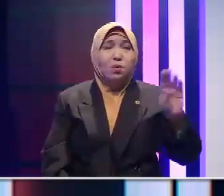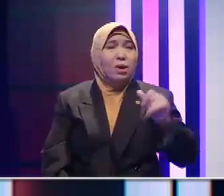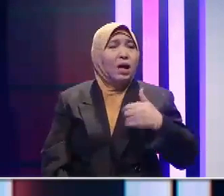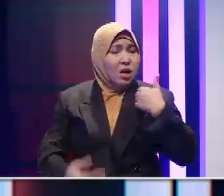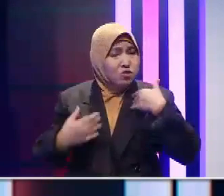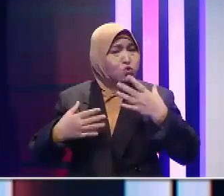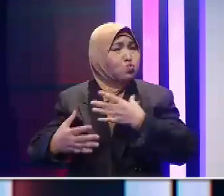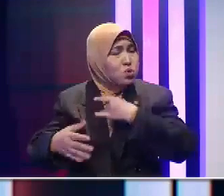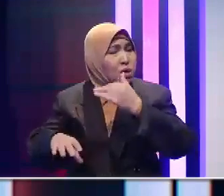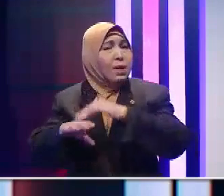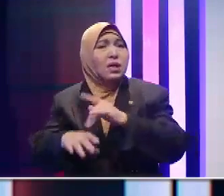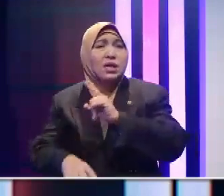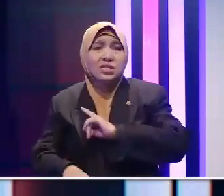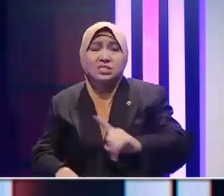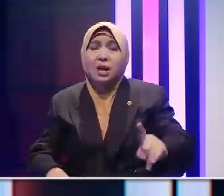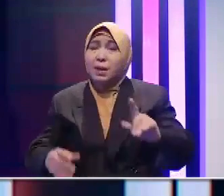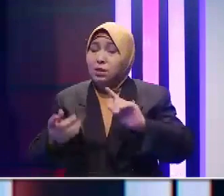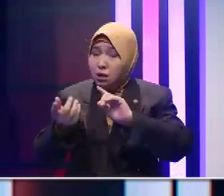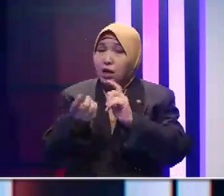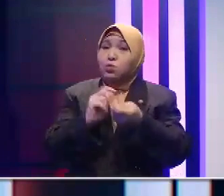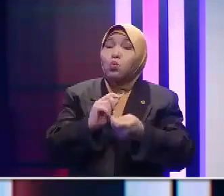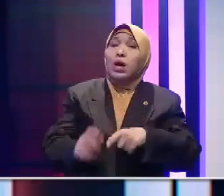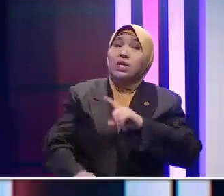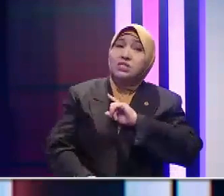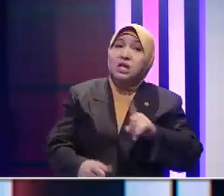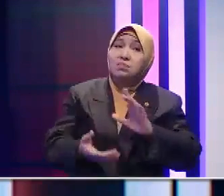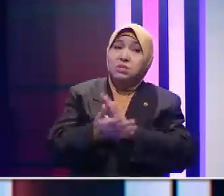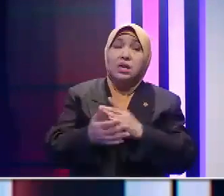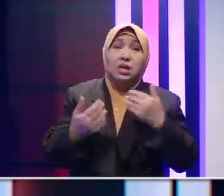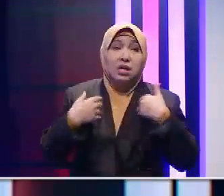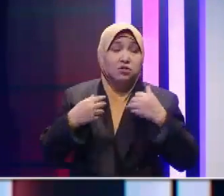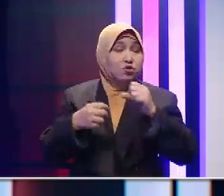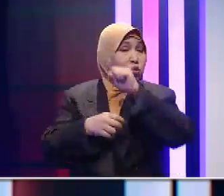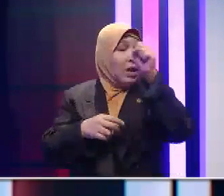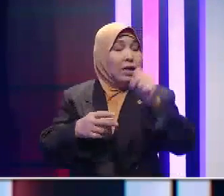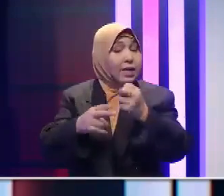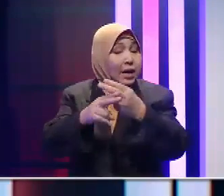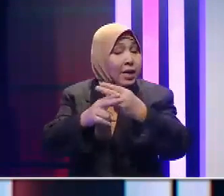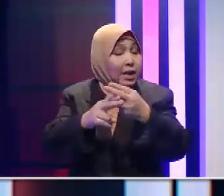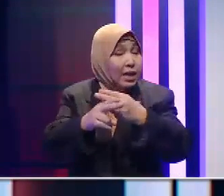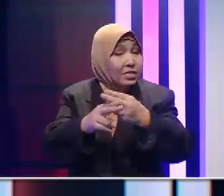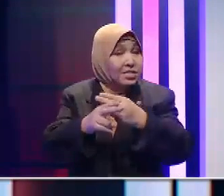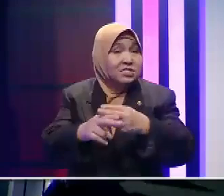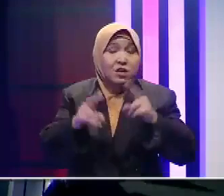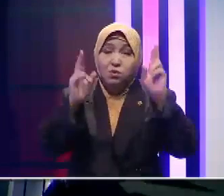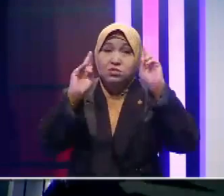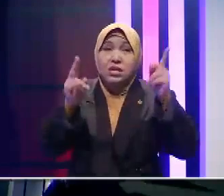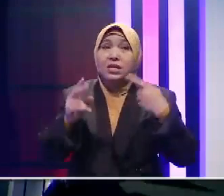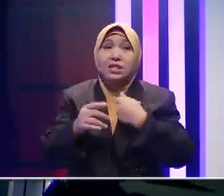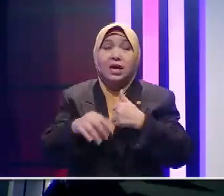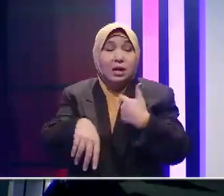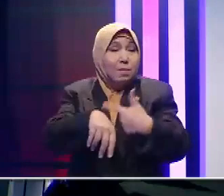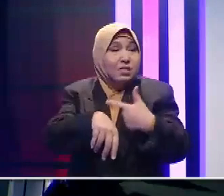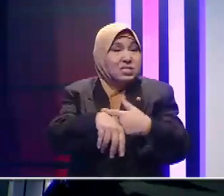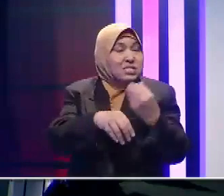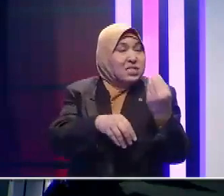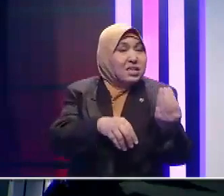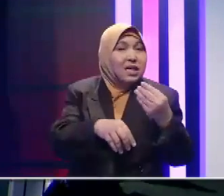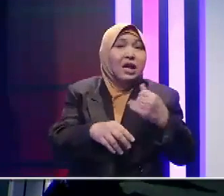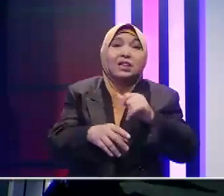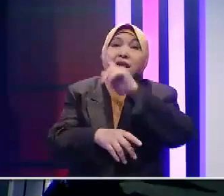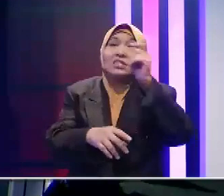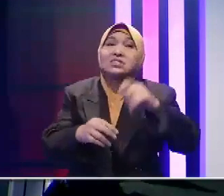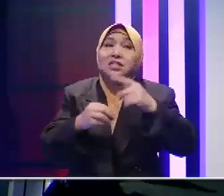orang yang suka kepada Islam ataupun memeluk Islam. Jadi ini ada soalan yang ringkas saja Ustaz, sebab kita ada sedikit masa saja lagi baik. Nak tanya